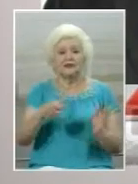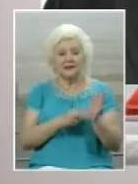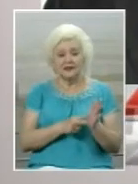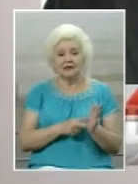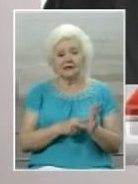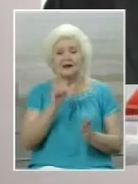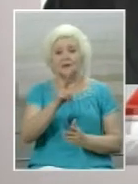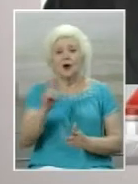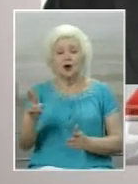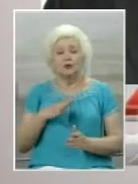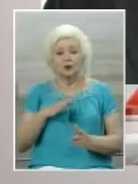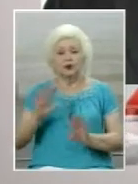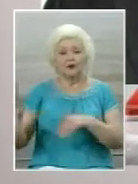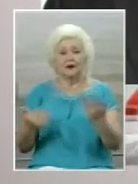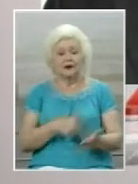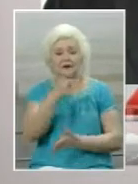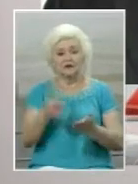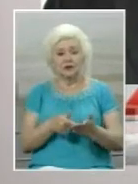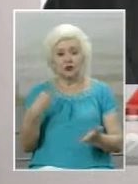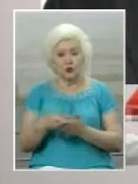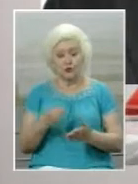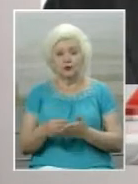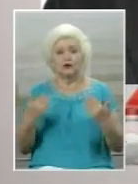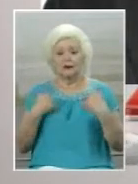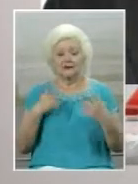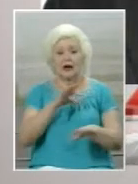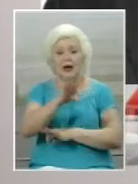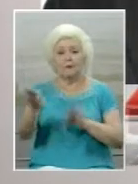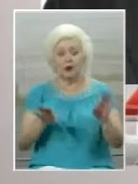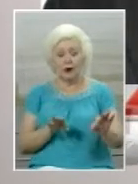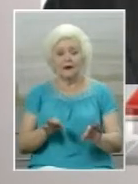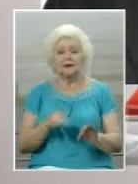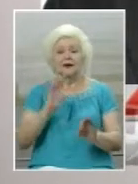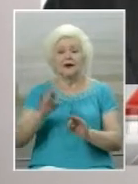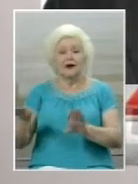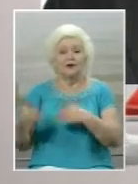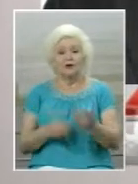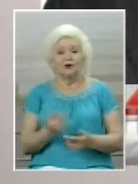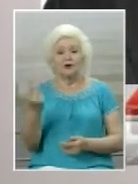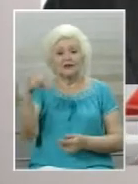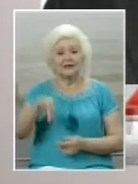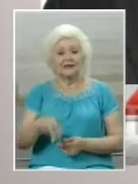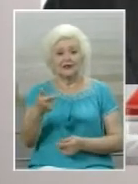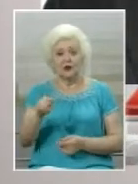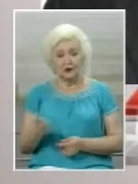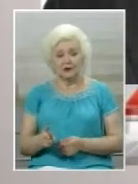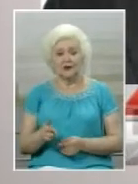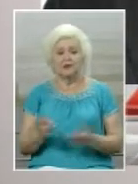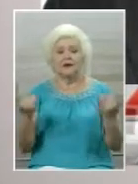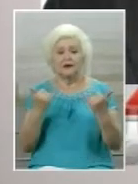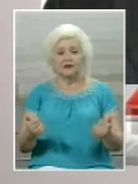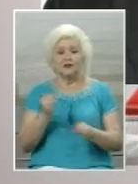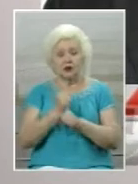було профінансовано з міського бюджету. Сам проєкт цей коштує 72 тисячі гривень. Зараз він